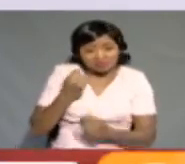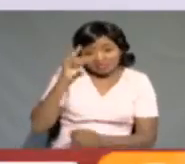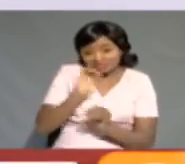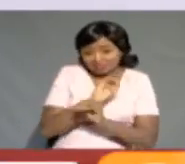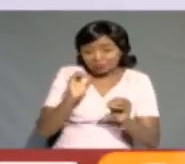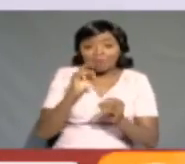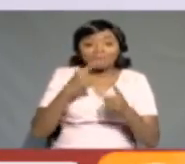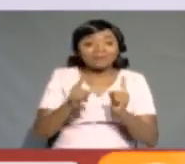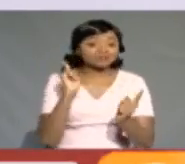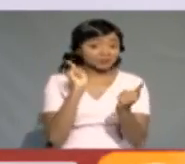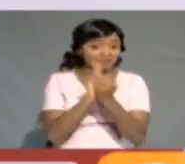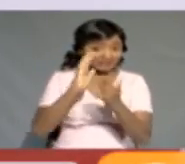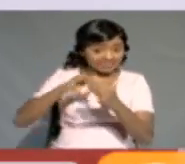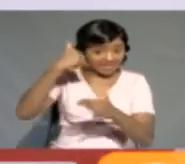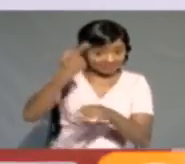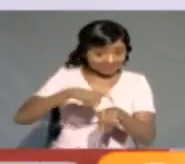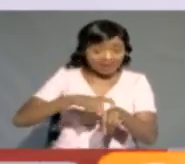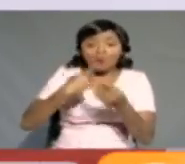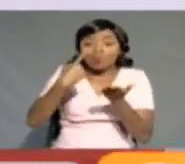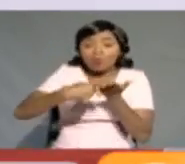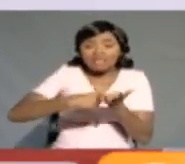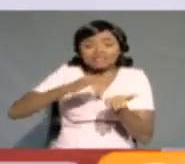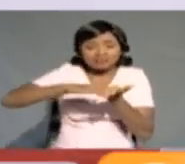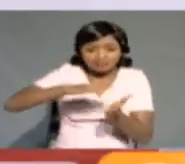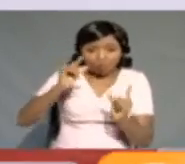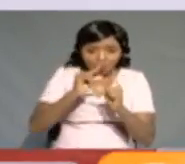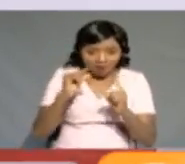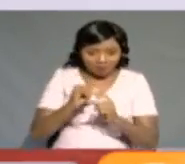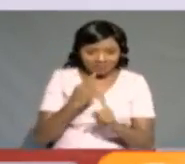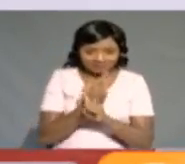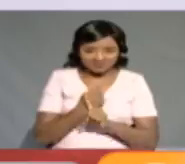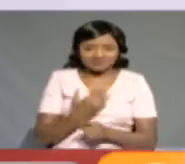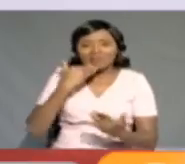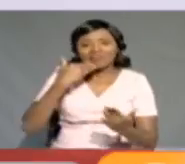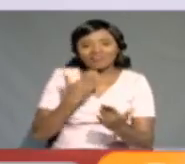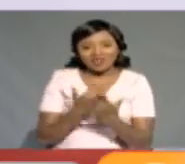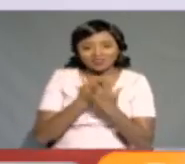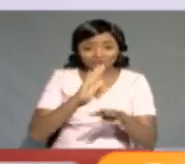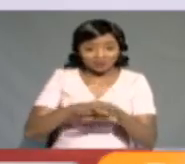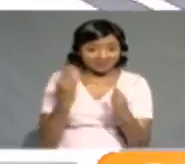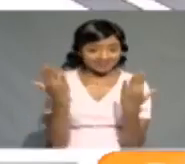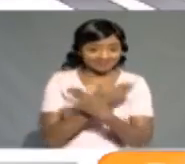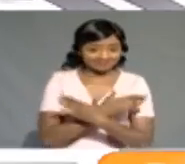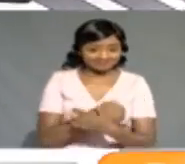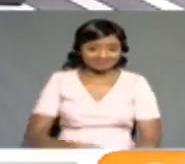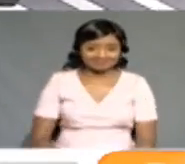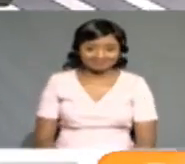ijayo panapo majaliwa ambapo tutajadili maneno zaidi. Mimi ni Mashirima Kapombe, usiku mwema.